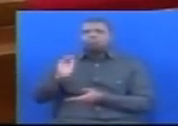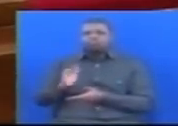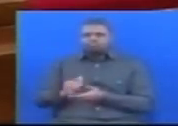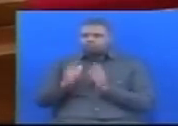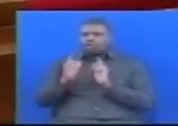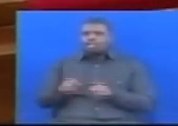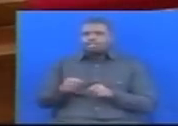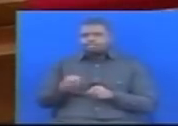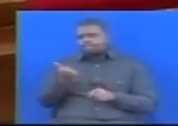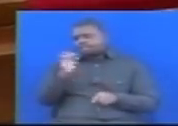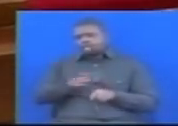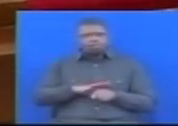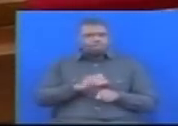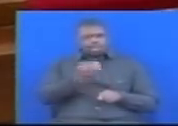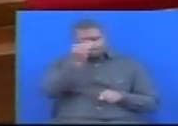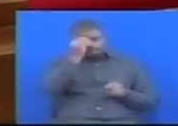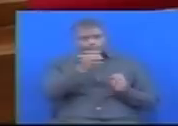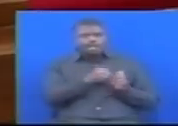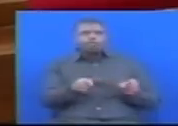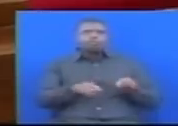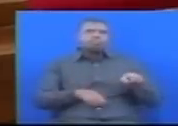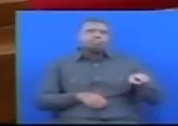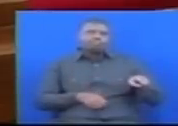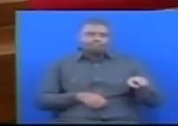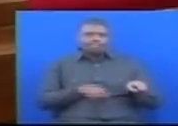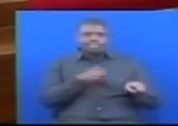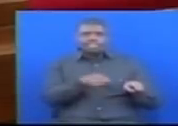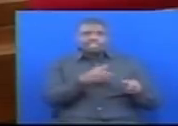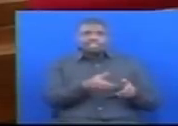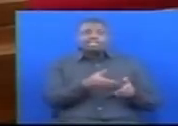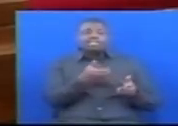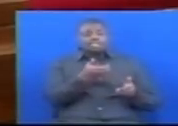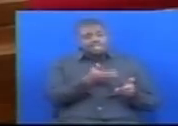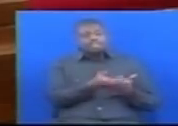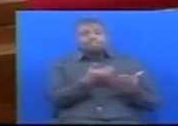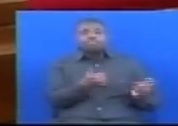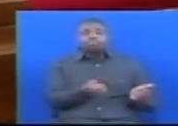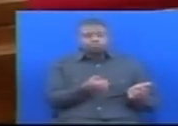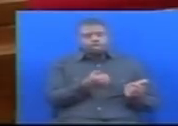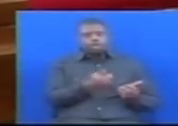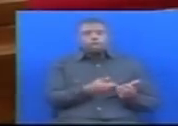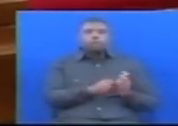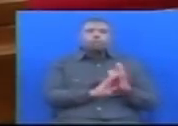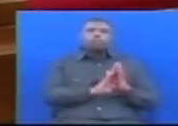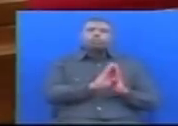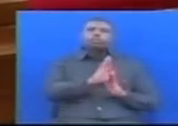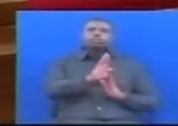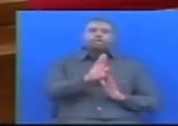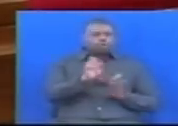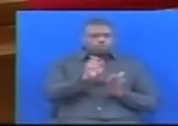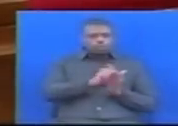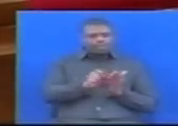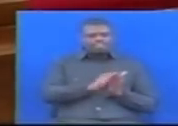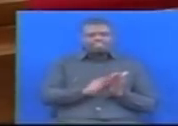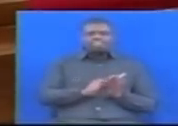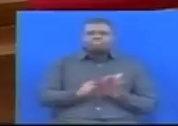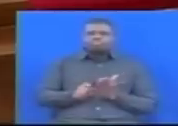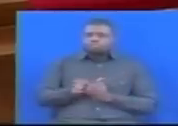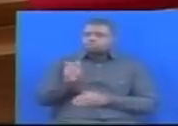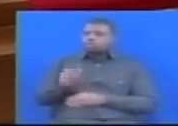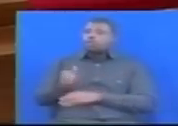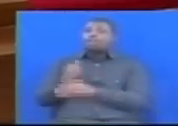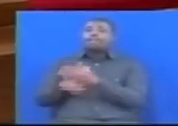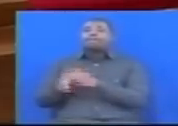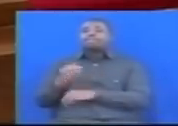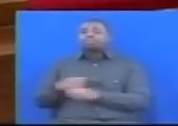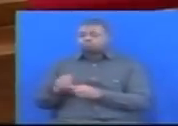maalum. Changamoto hii inasababishwa na ongezeko la uandikishaji wa wanafunzi wenye ulemavu kutokana na mabadiliko chanya